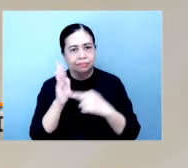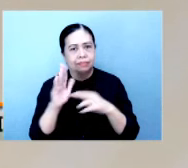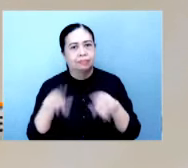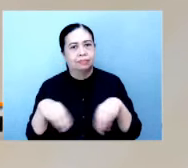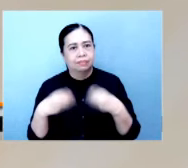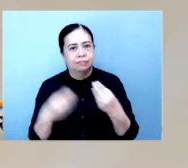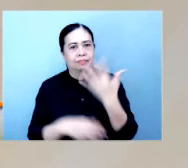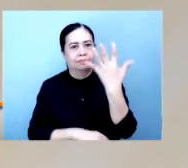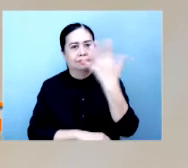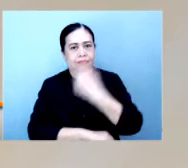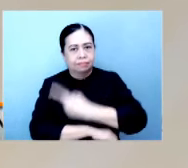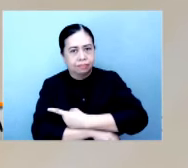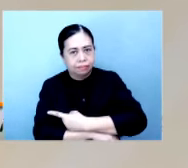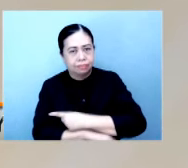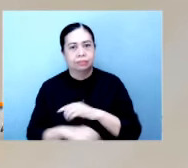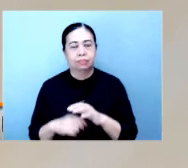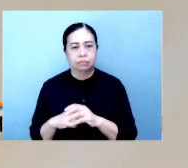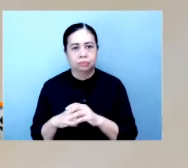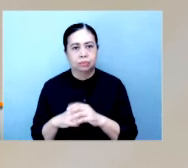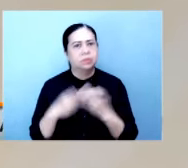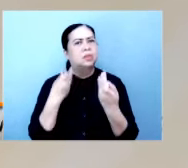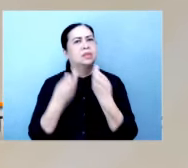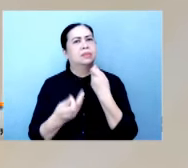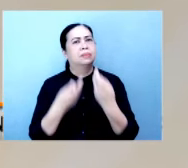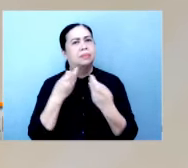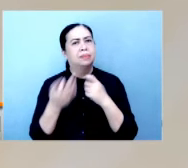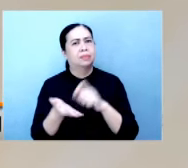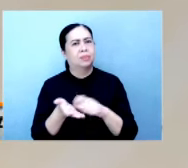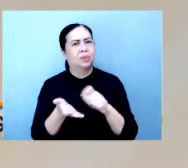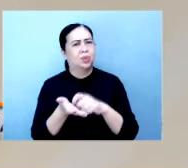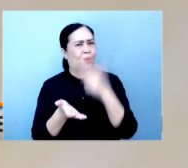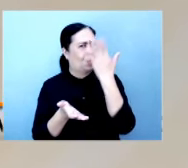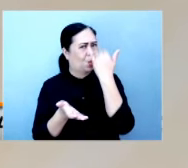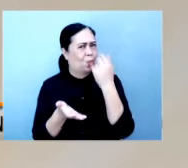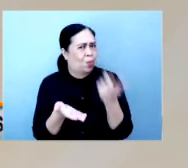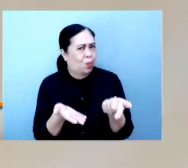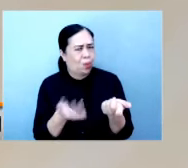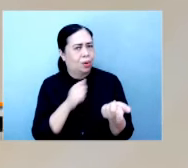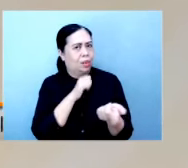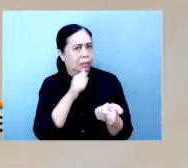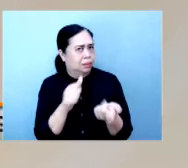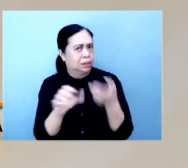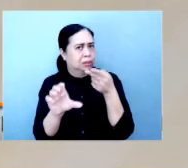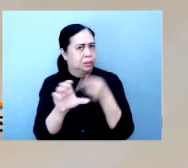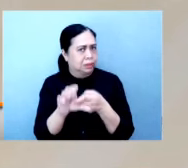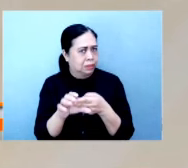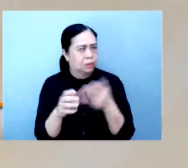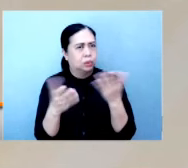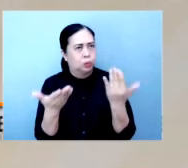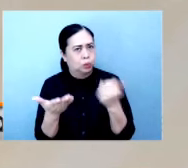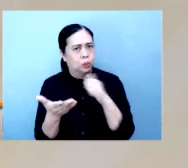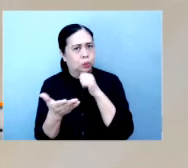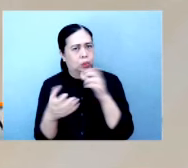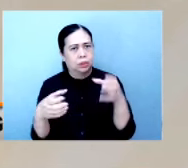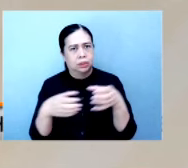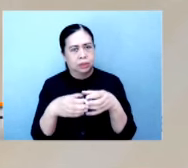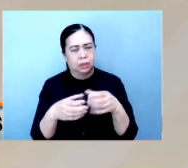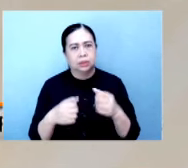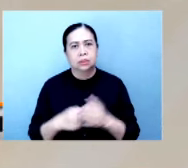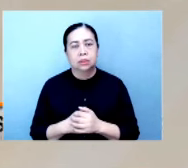5 days to explain in writing why the franchise should not be consolidated,